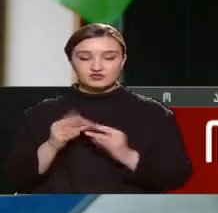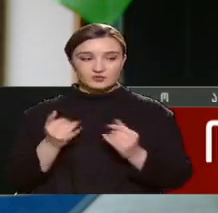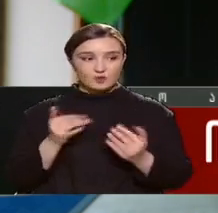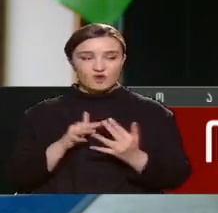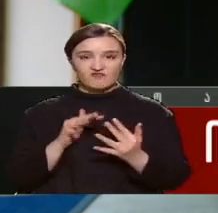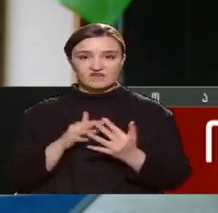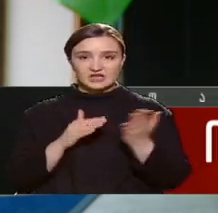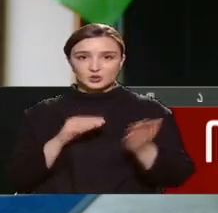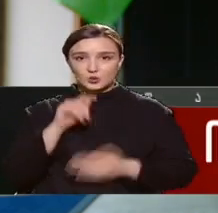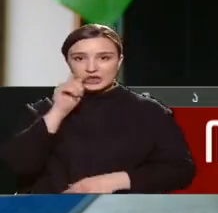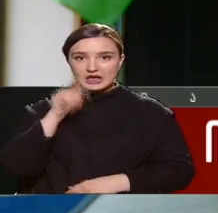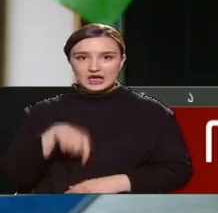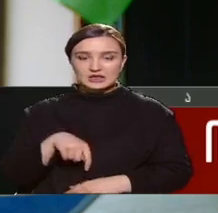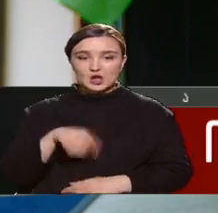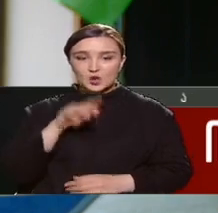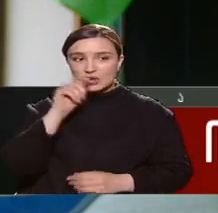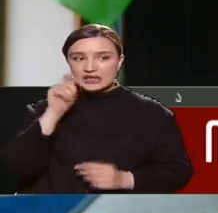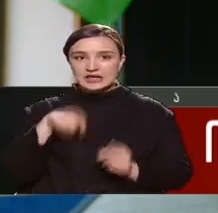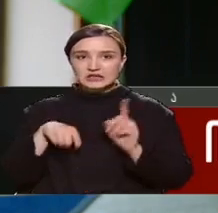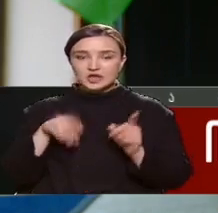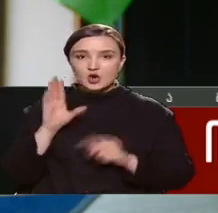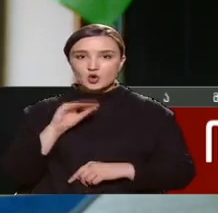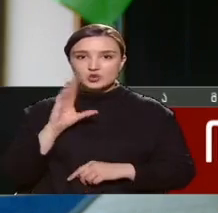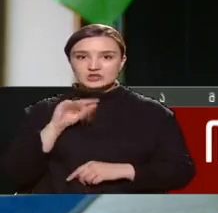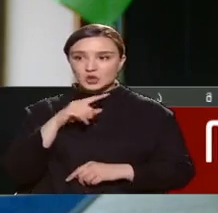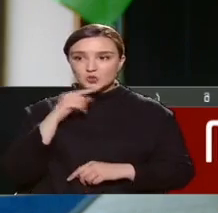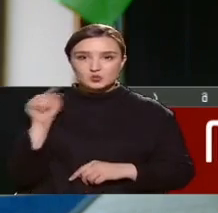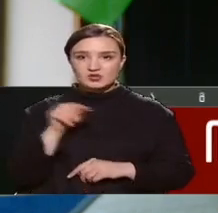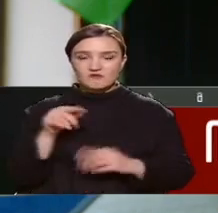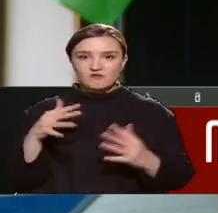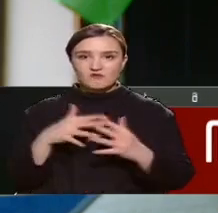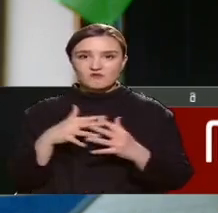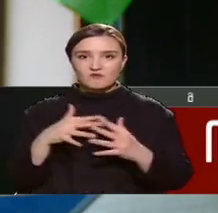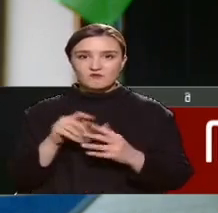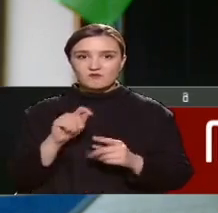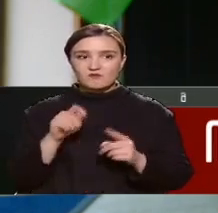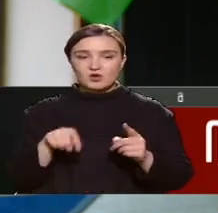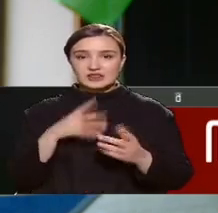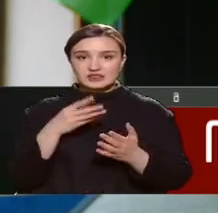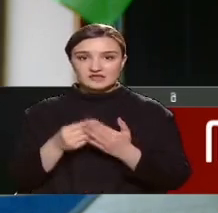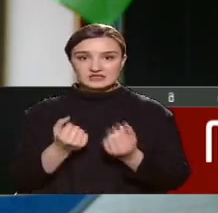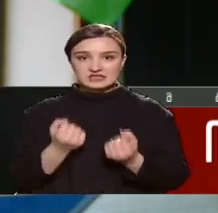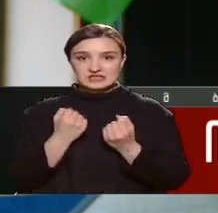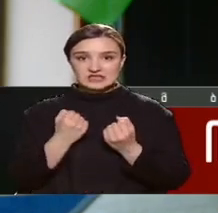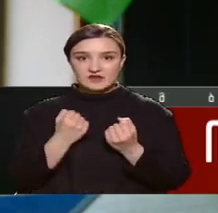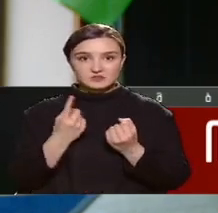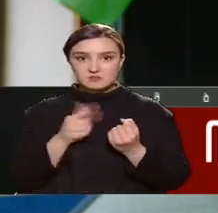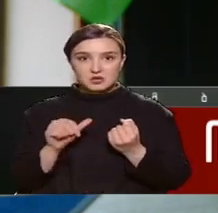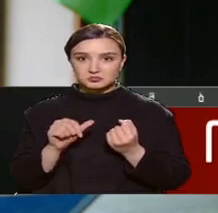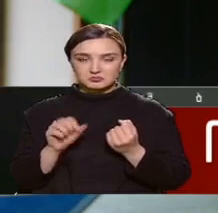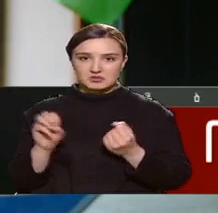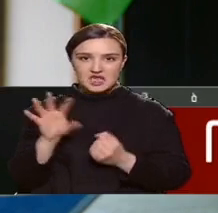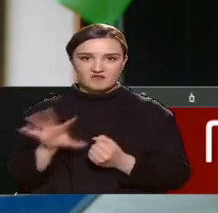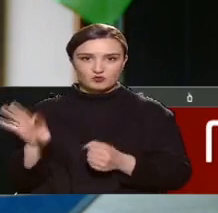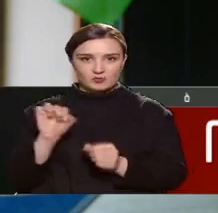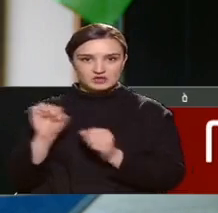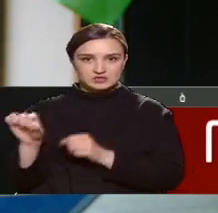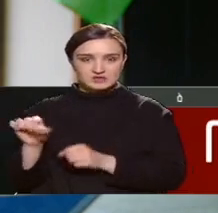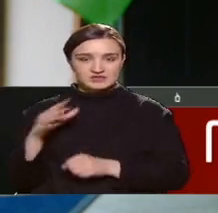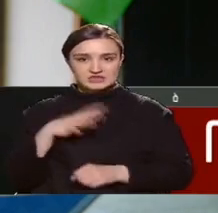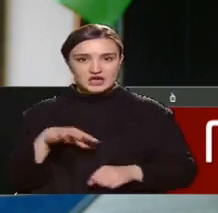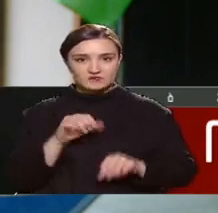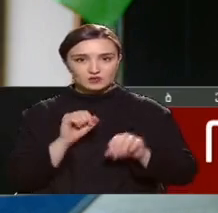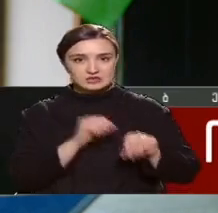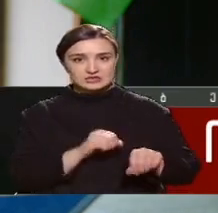მიდის უკრაინაში და უკრაინა როცა რუსეთთან ომობს, იცავს არა მარტო თავის თავს, იცავს ევროპას, გვიცავს ჩვენ და